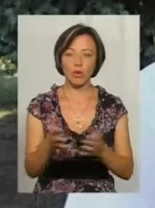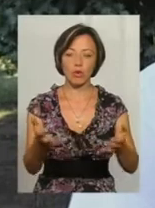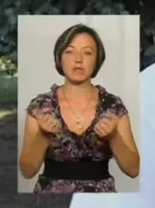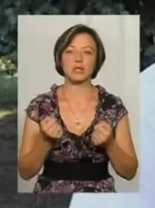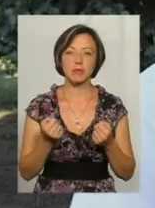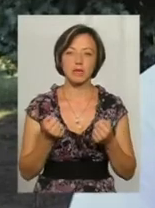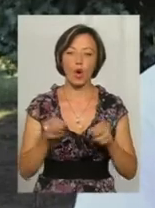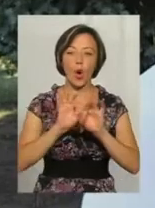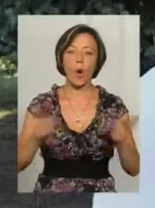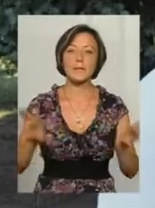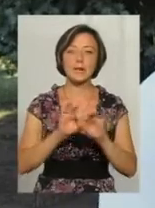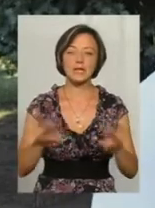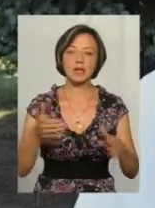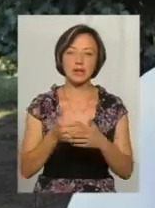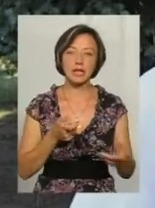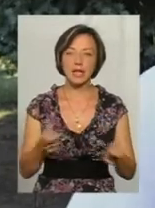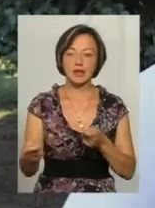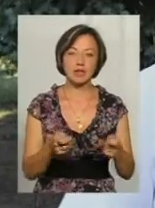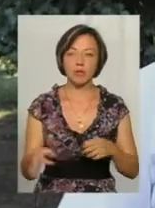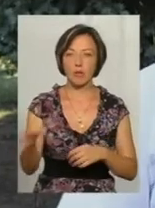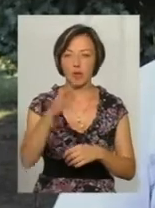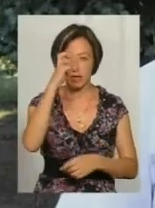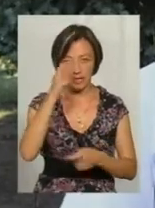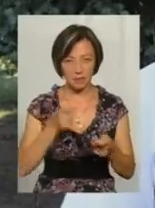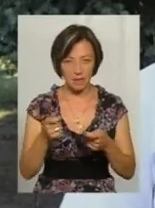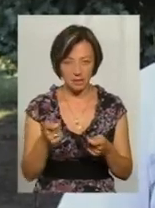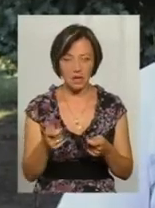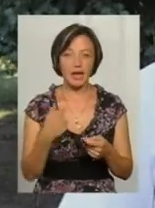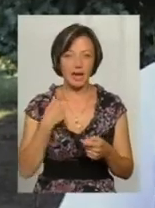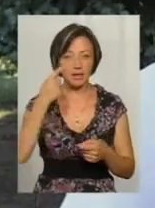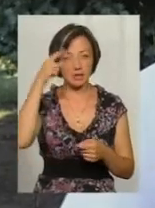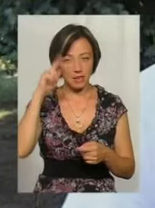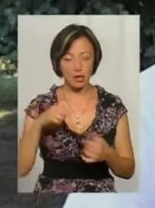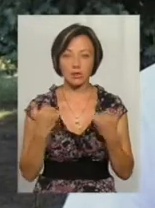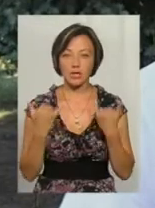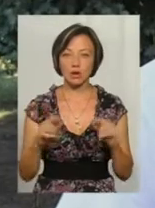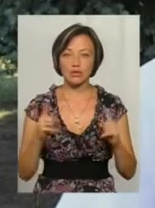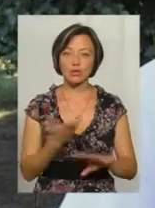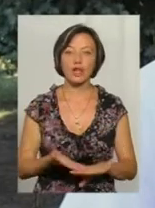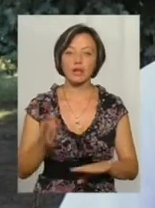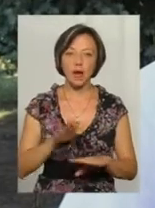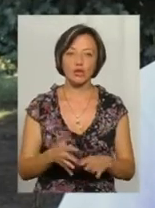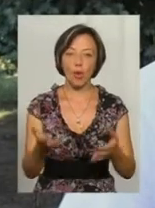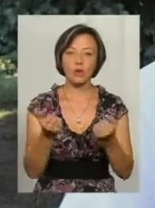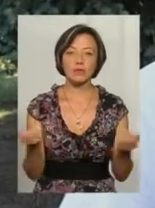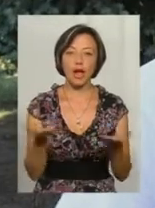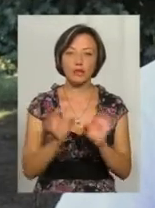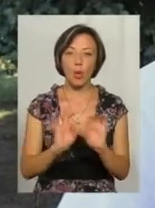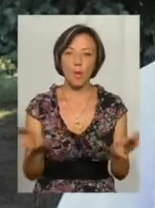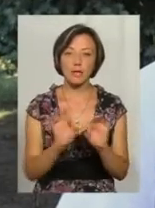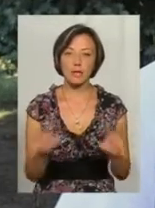отримати коментар від керівництва обласної державної адміністрації. Наскільки мені відомо, зараз дуже тяжко отримати якийсь